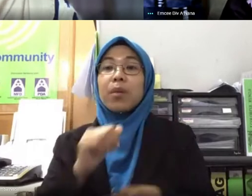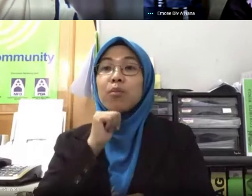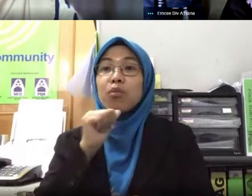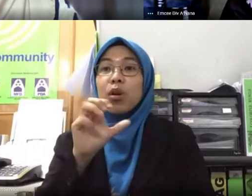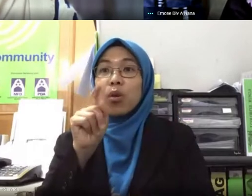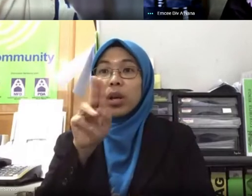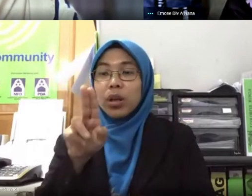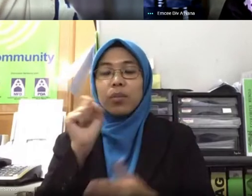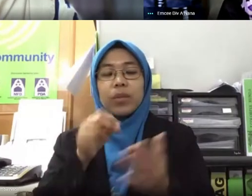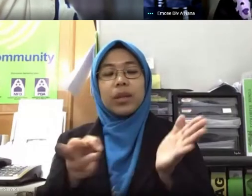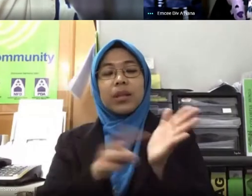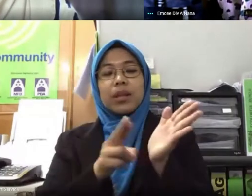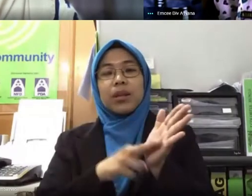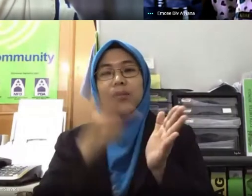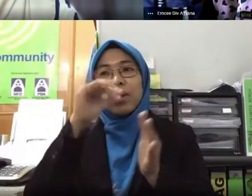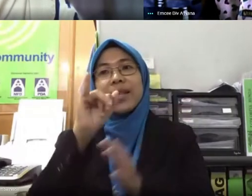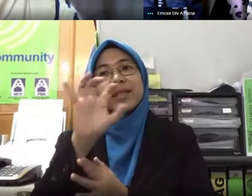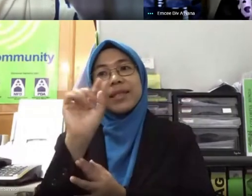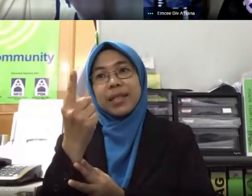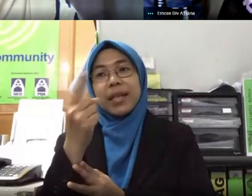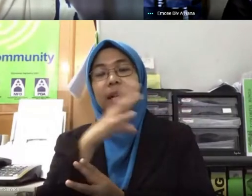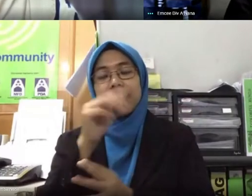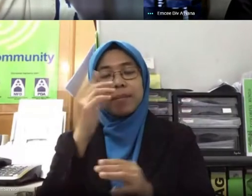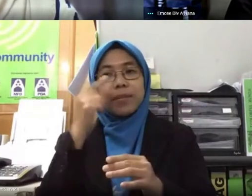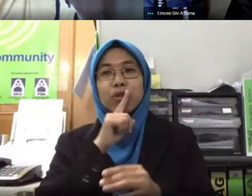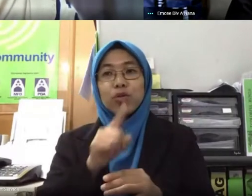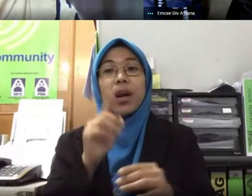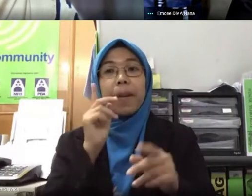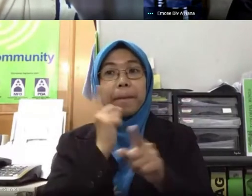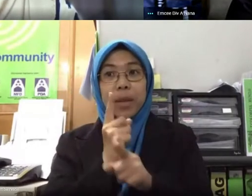mengisi nombor kad pengenalan sahaja. Make sure betul ya,